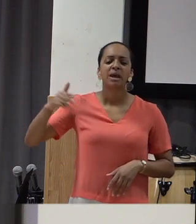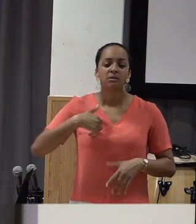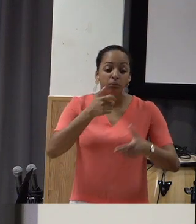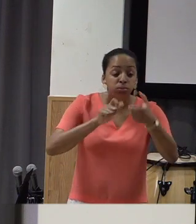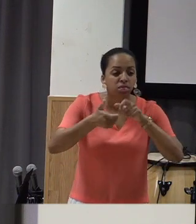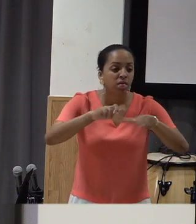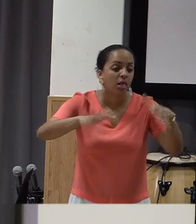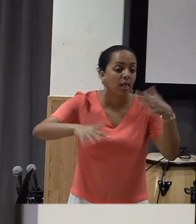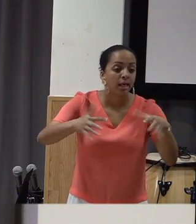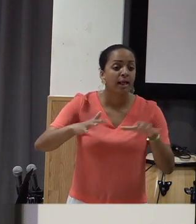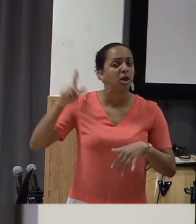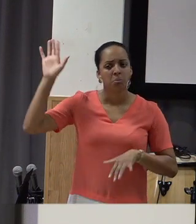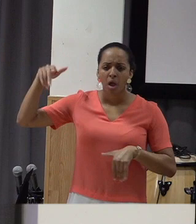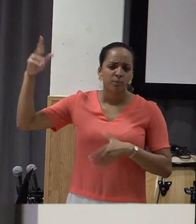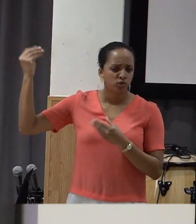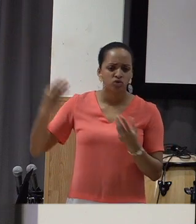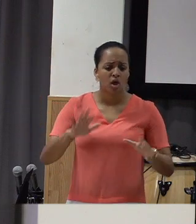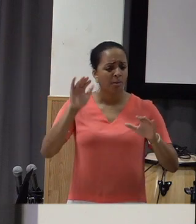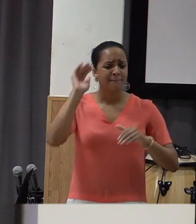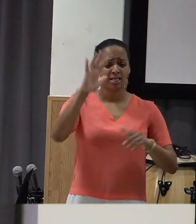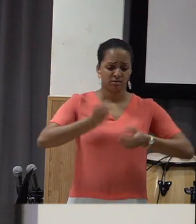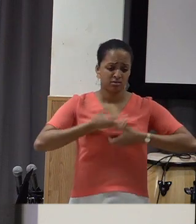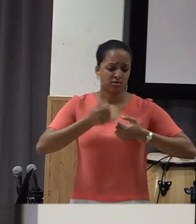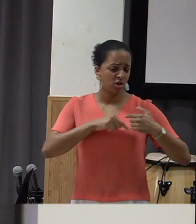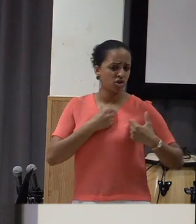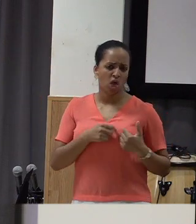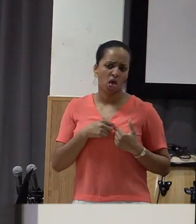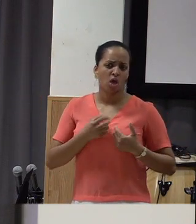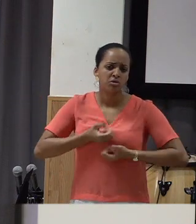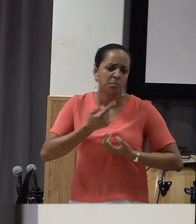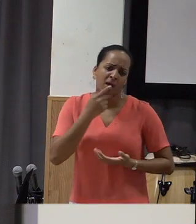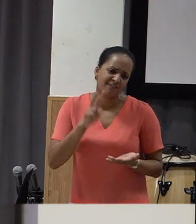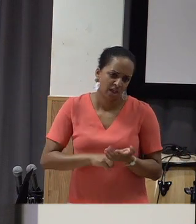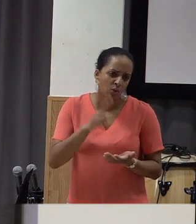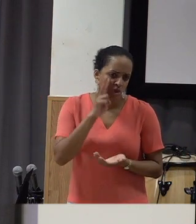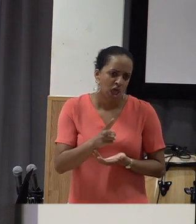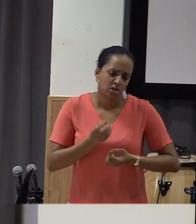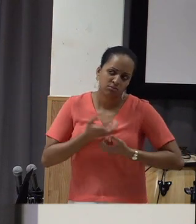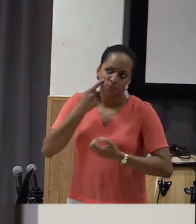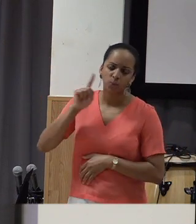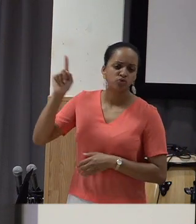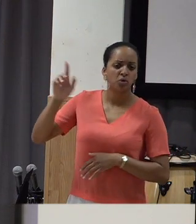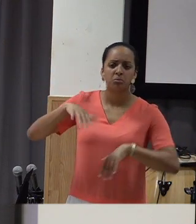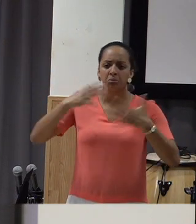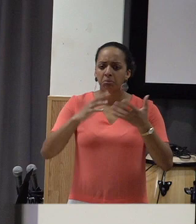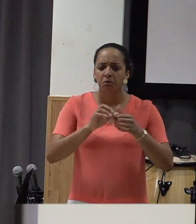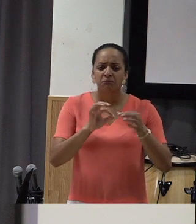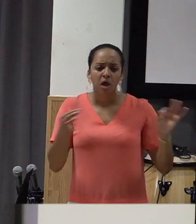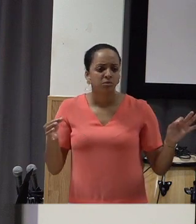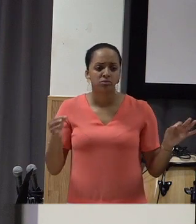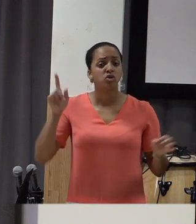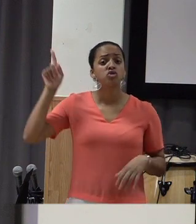exaucer ta prière. Tant que tu pries avec ton cœur, peu importe les mots que tu emploies. Reste correct quand même. Mais Dieu regarde au